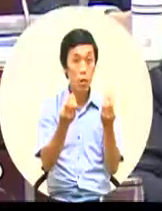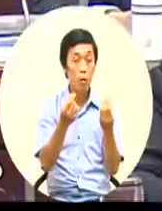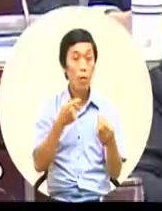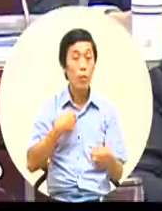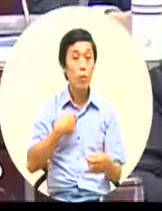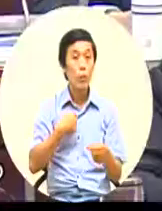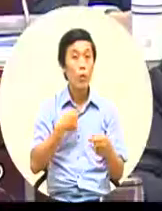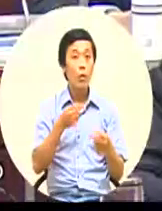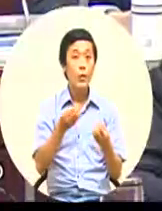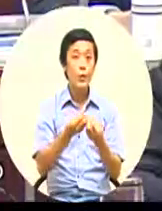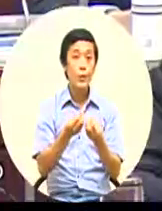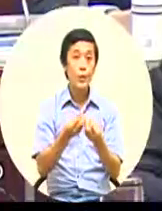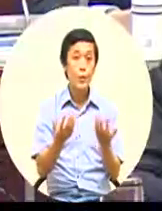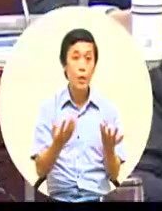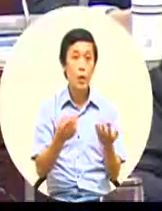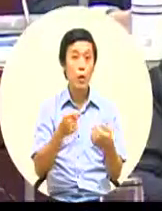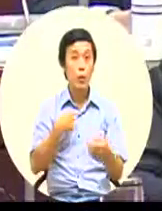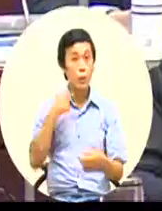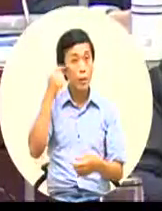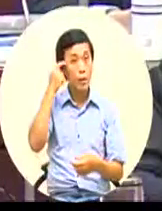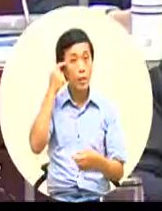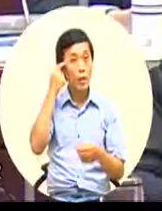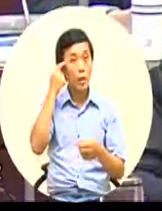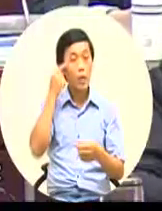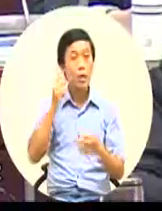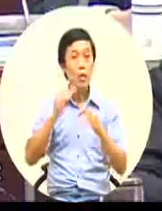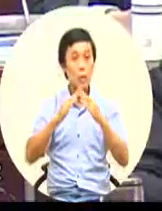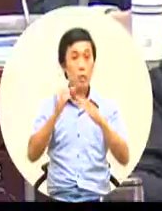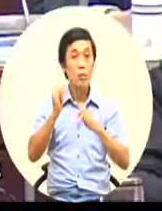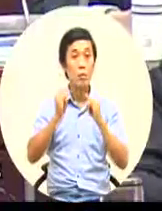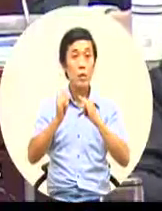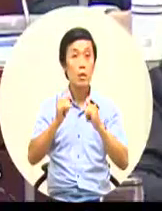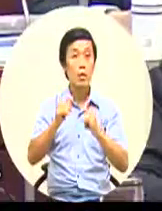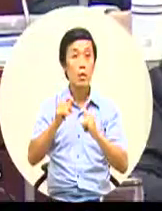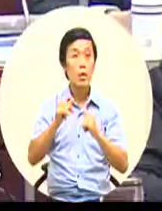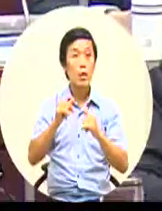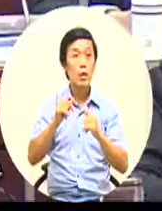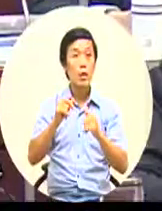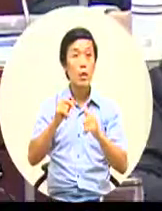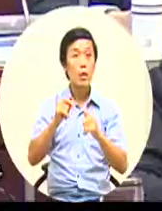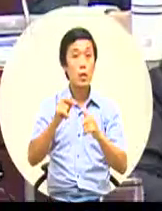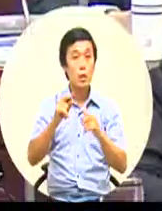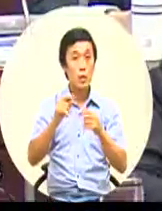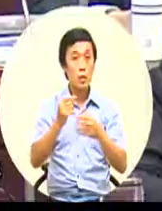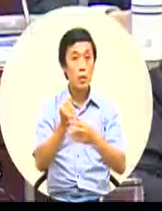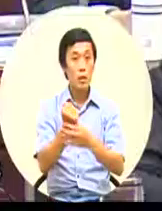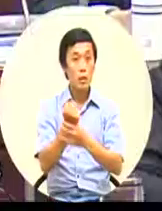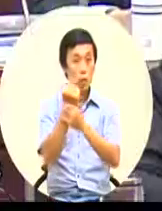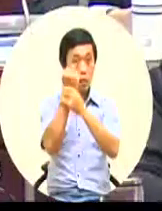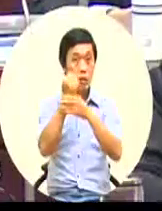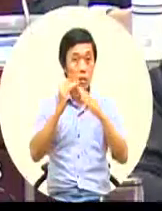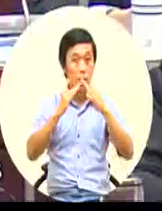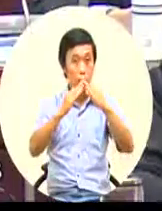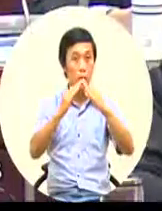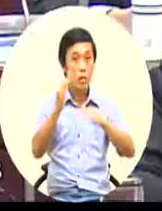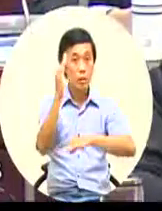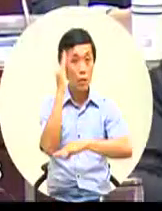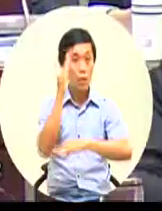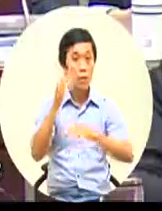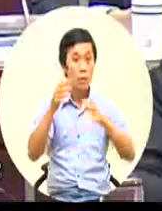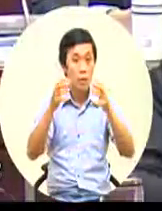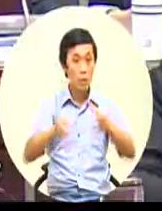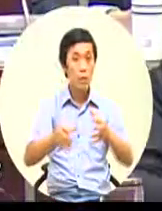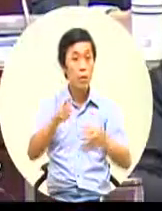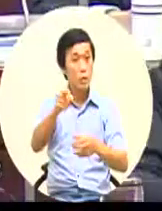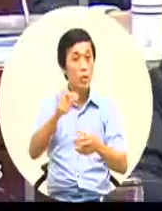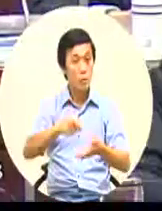民是支持我，为着你拄只毛讲支持市政建设，对啊，这个部分如